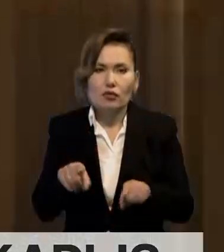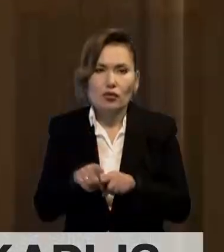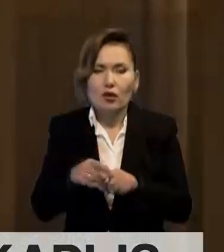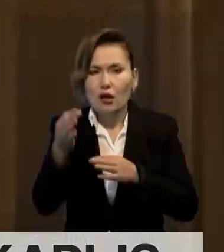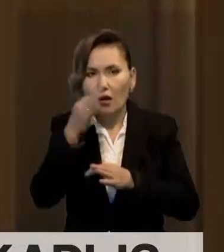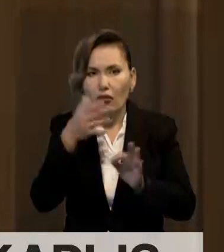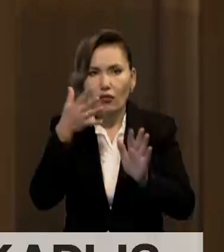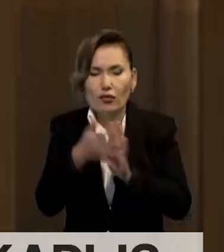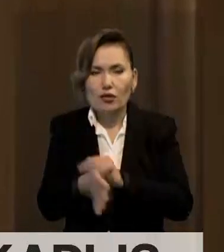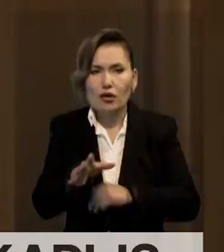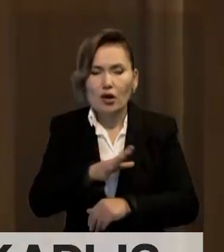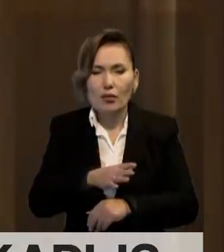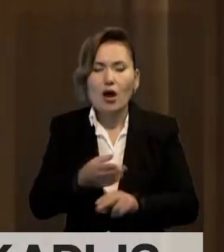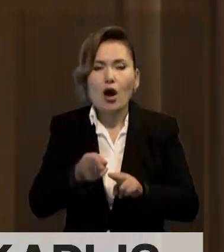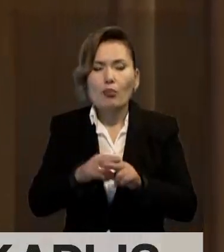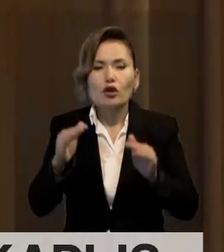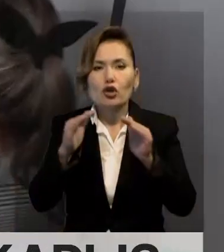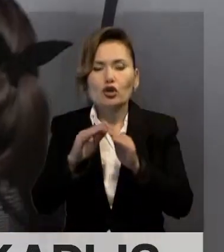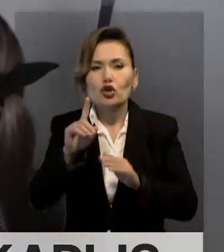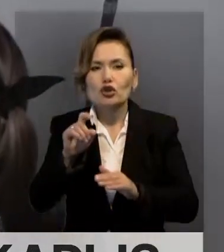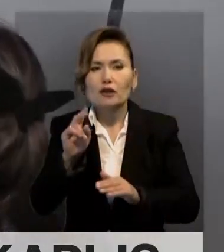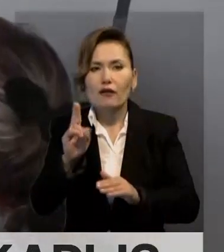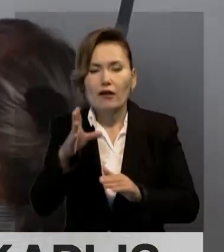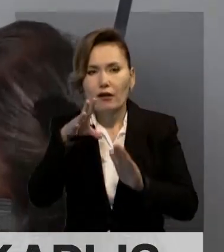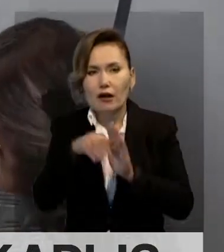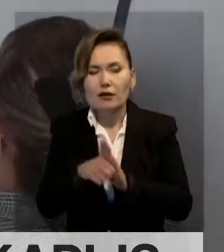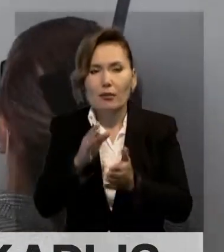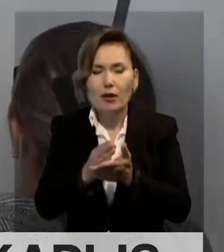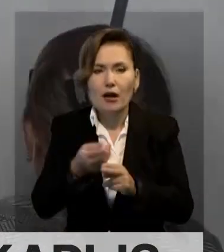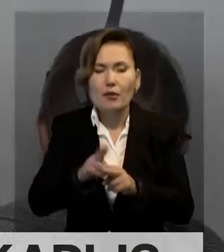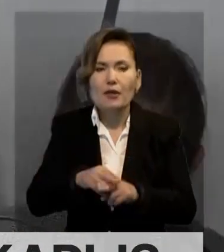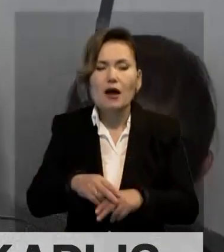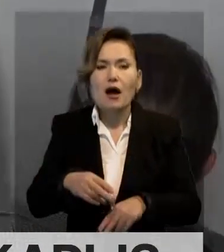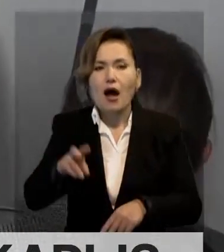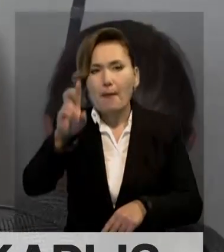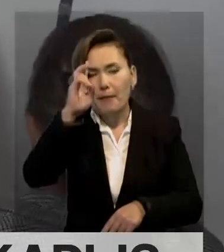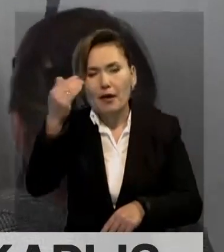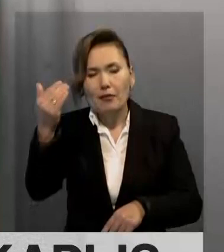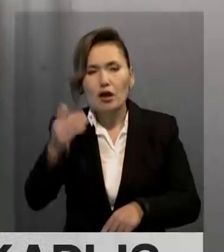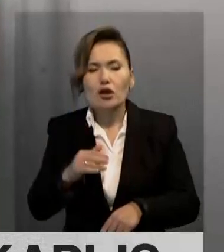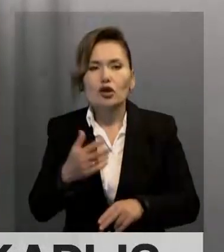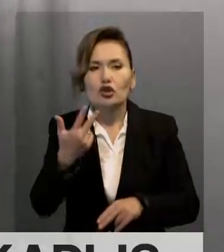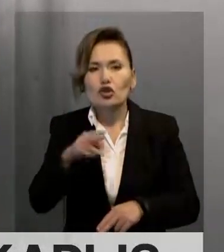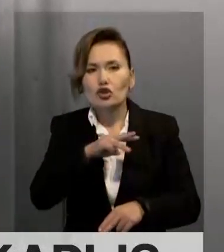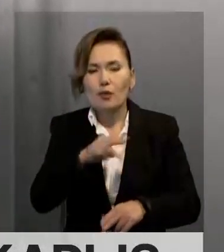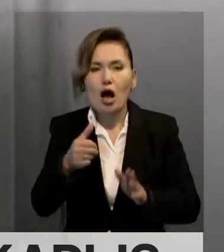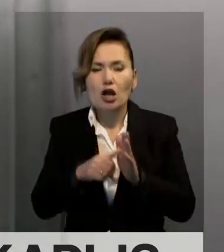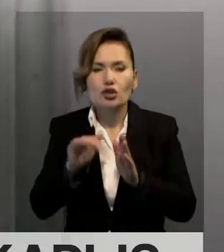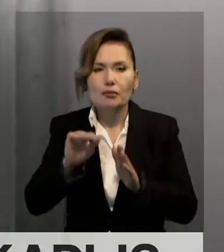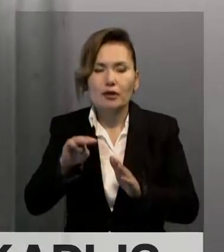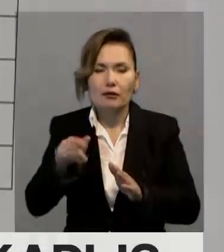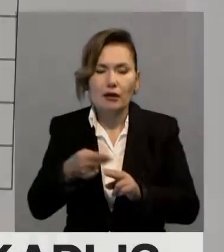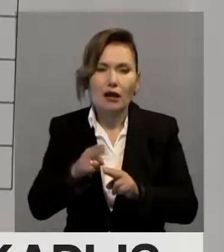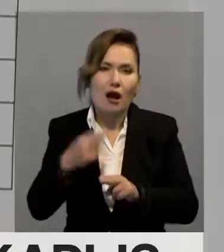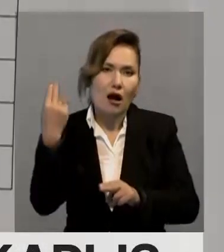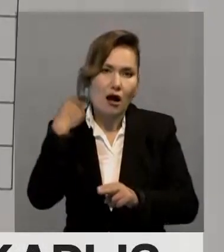лекарства. Бұл үйде 100 пәтер бар. Қазір тұрғындардың жартысына жуығы мемлекетке 3 миллион 600 мың теңге қарыз. Көбі ақша жоқ